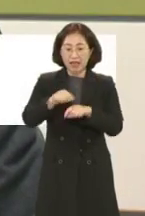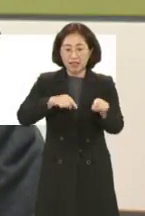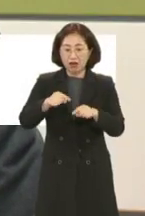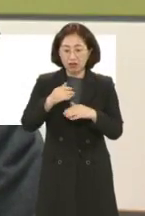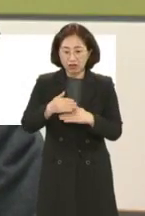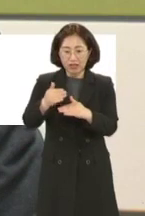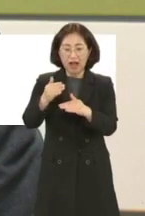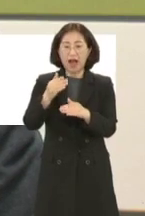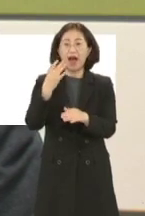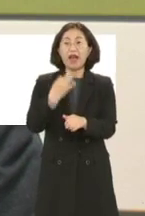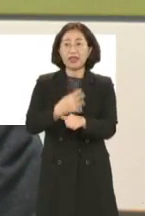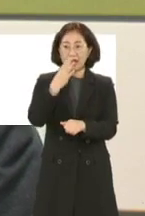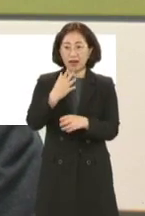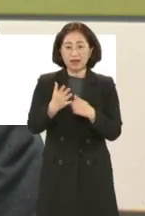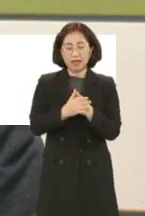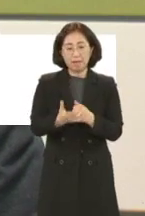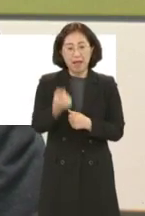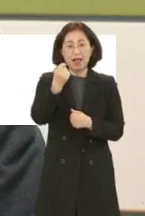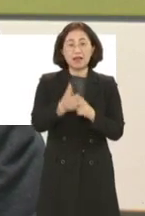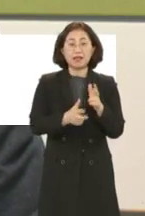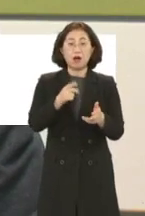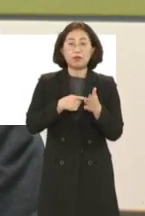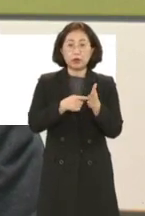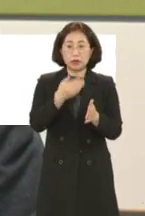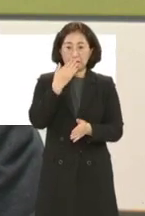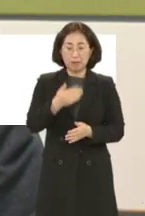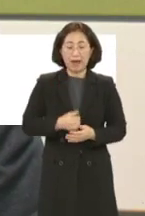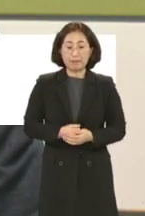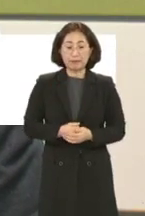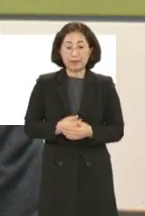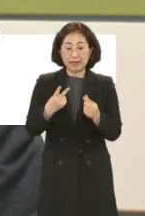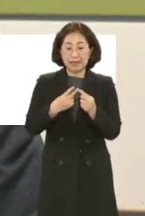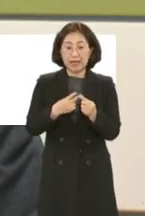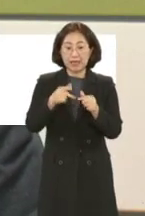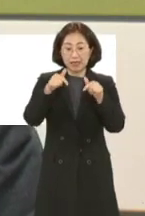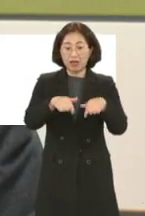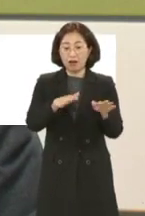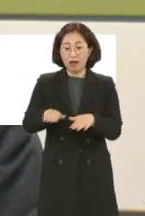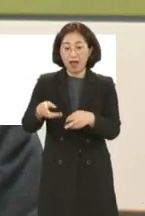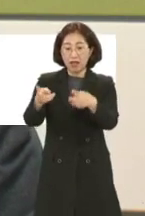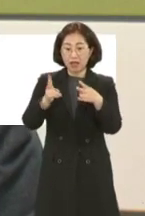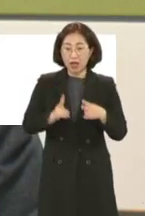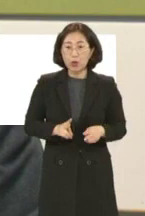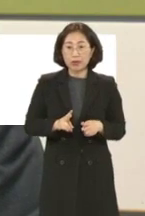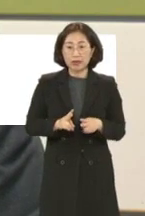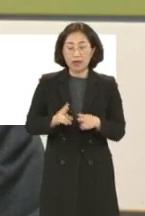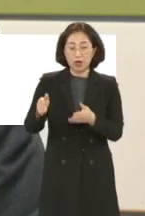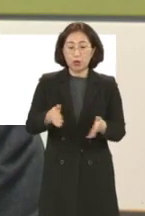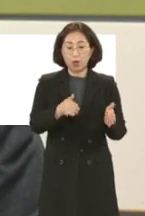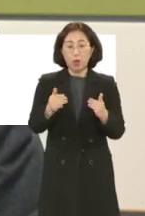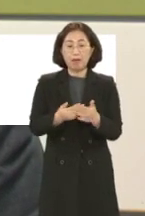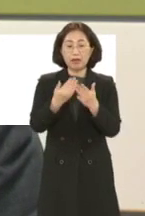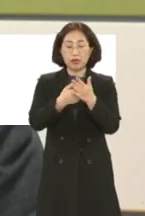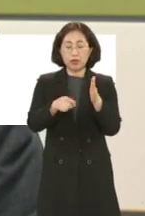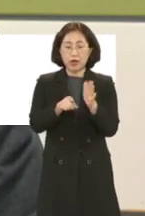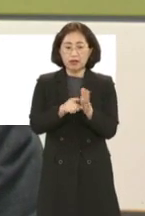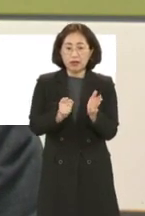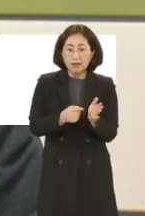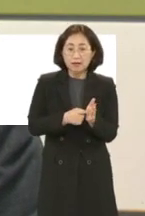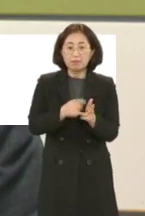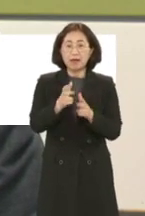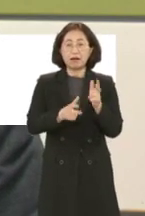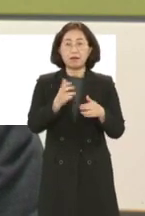사업을 빠르게 추진할 수 있습니다. 제2서해대교 건설은 우리 도의 발전을 견인하기에 시급한